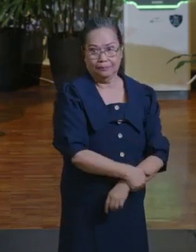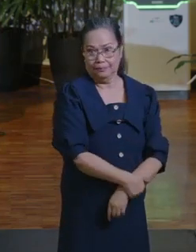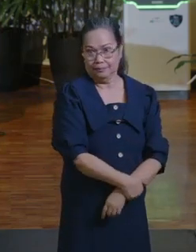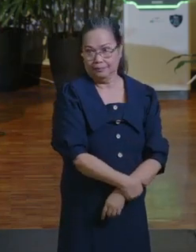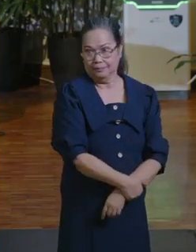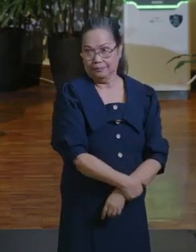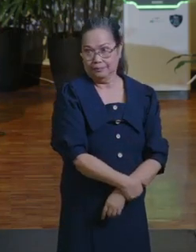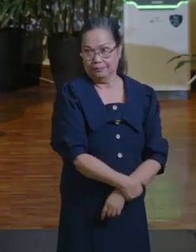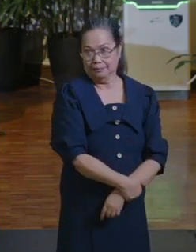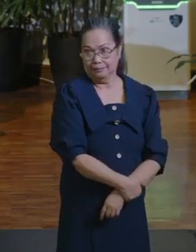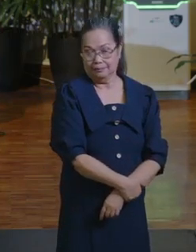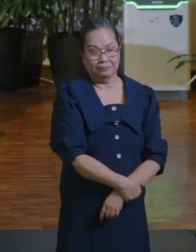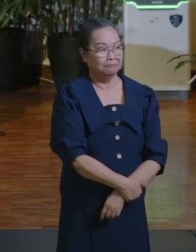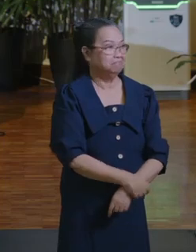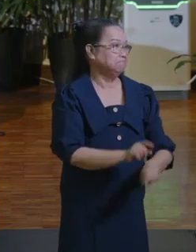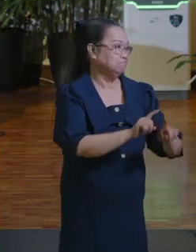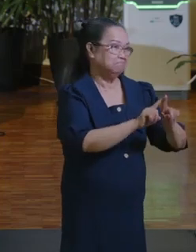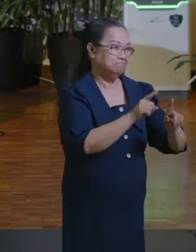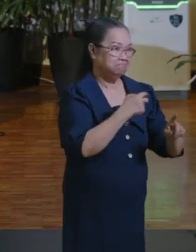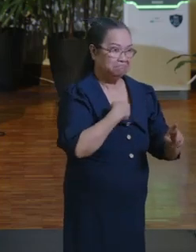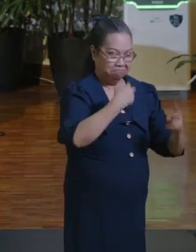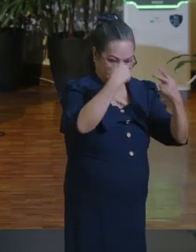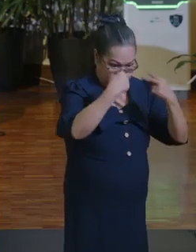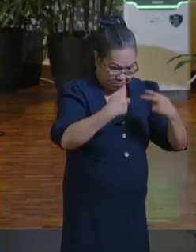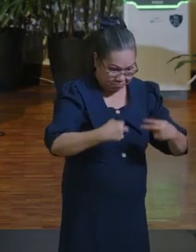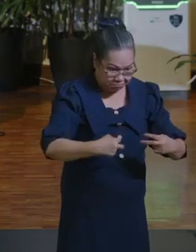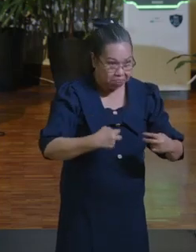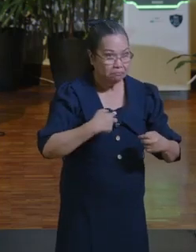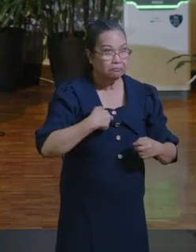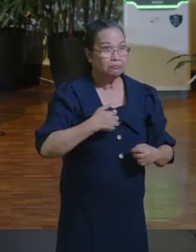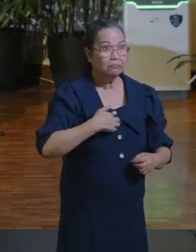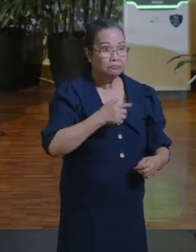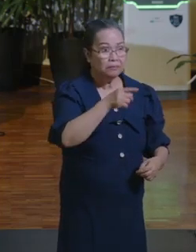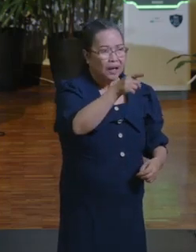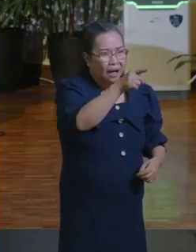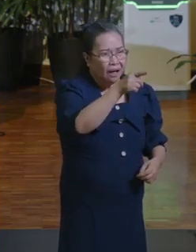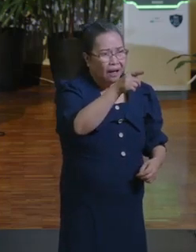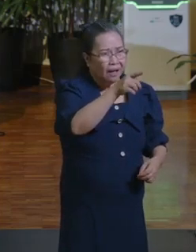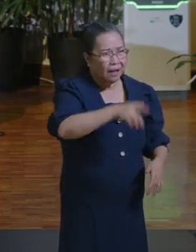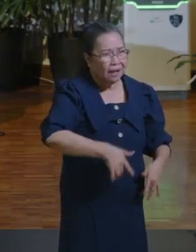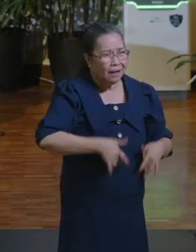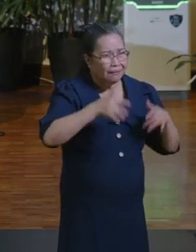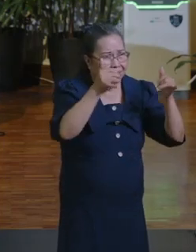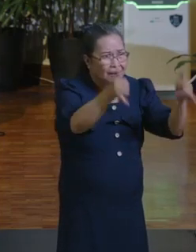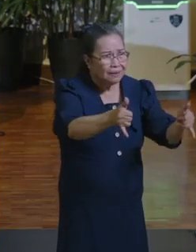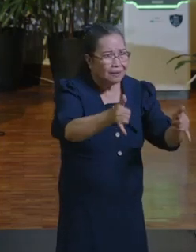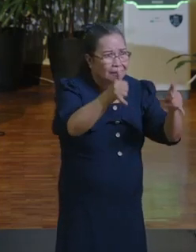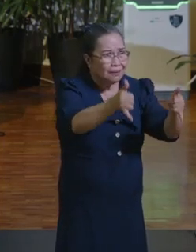Kristiyano, ngunit wala namang pagbabago sa kanilang buhay.